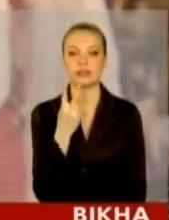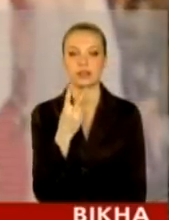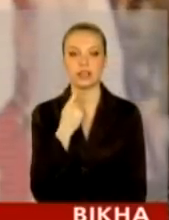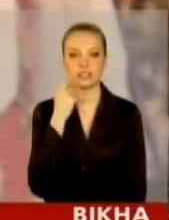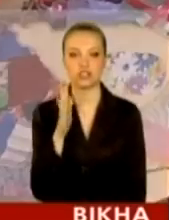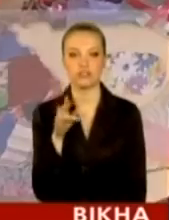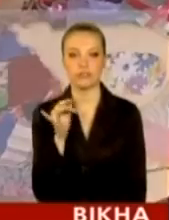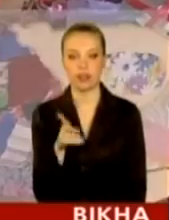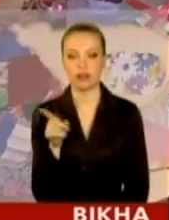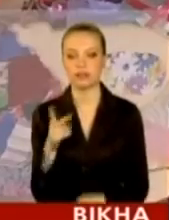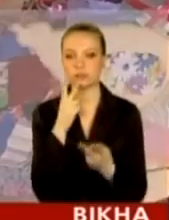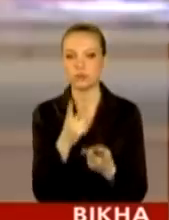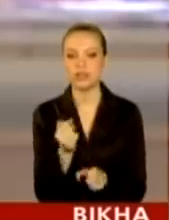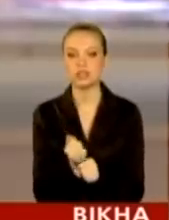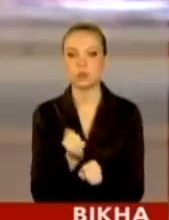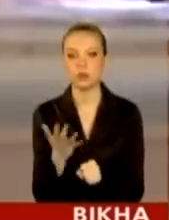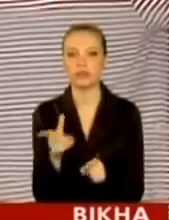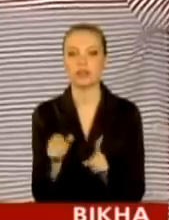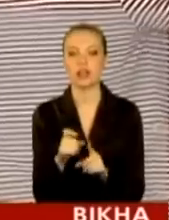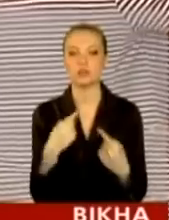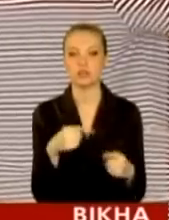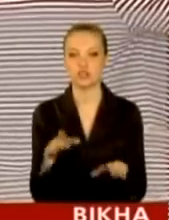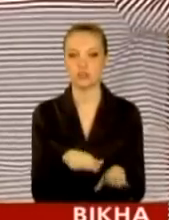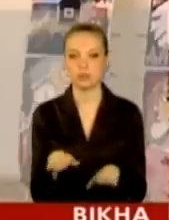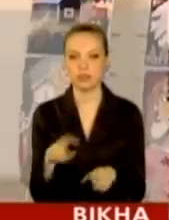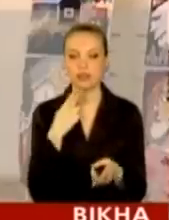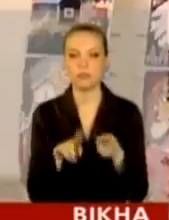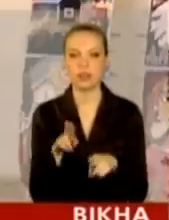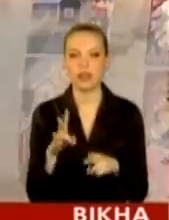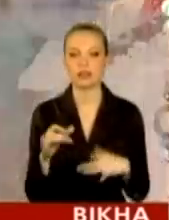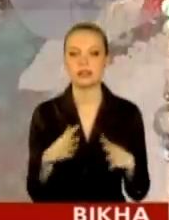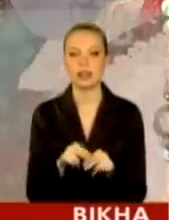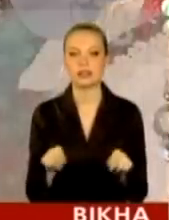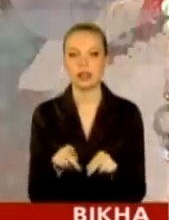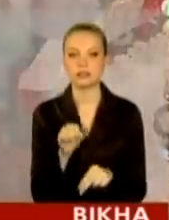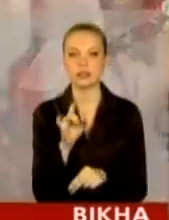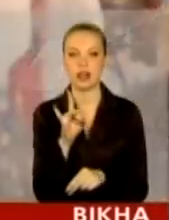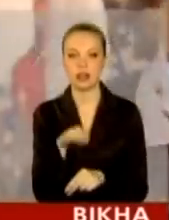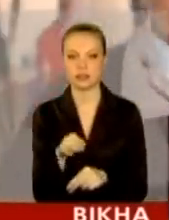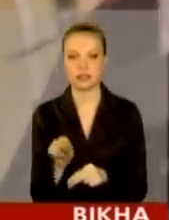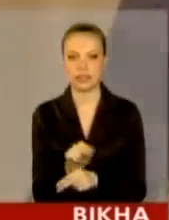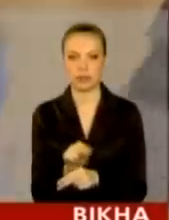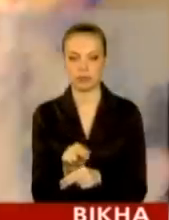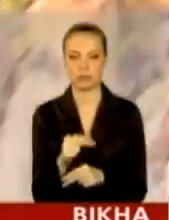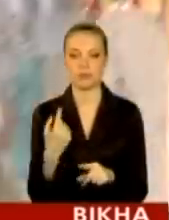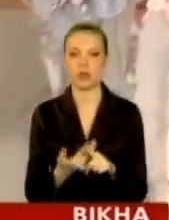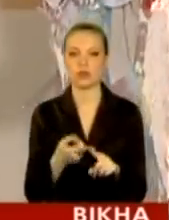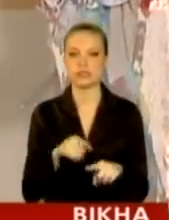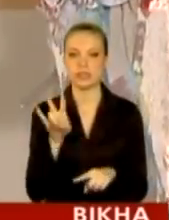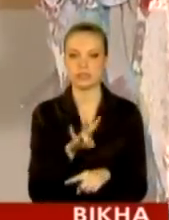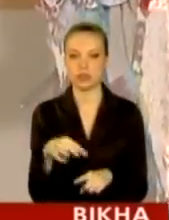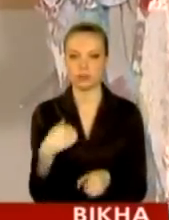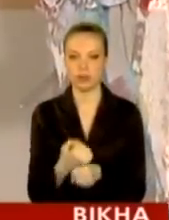12-річний Віталик роздивляється роботи, які він разом з іншими дітками клеїв на тренінгах з арт-терапії. Ось церкву я